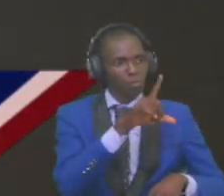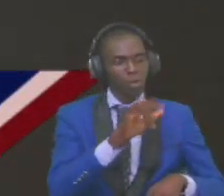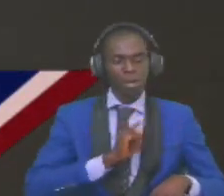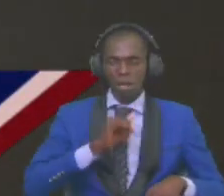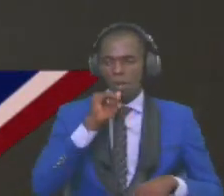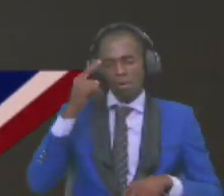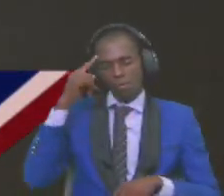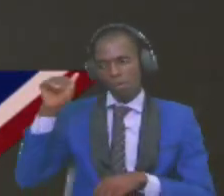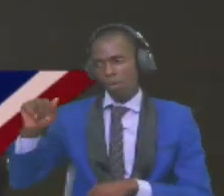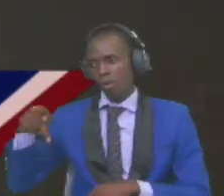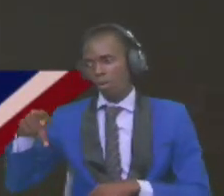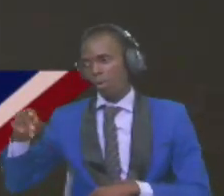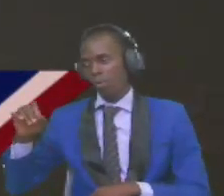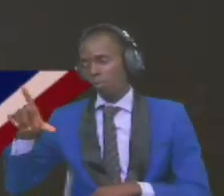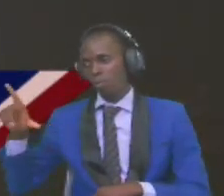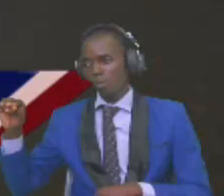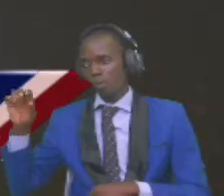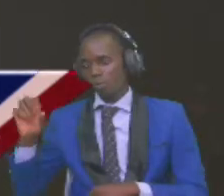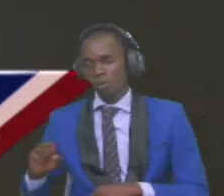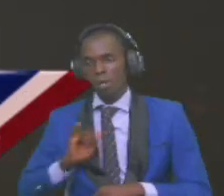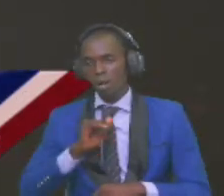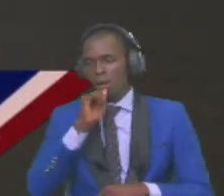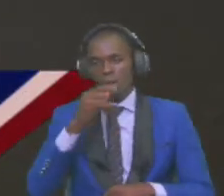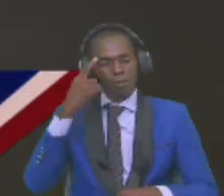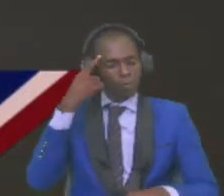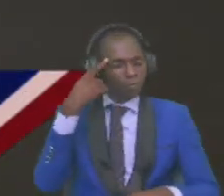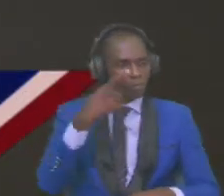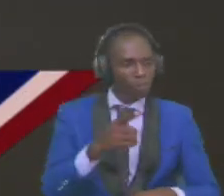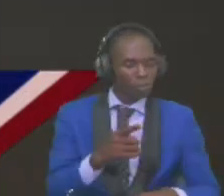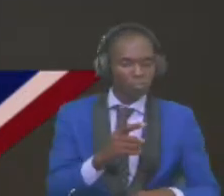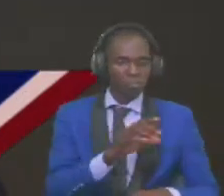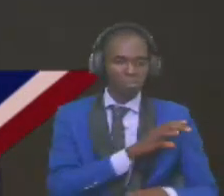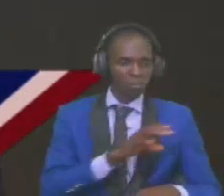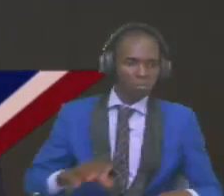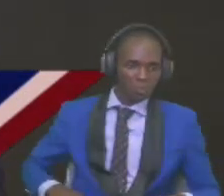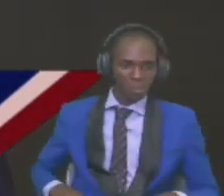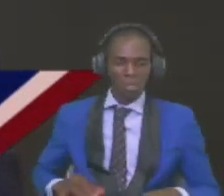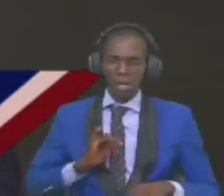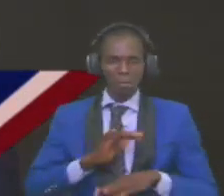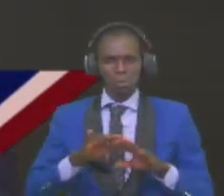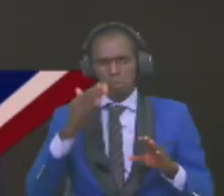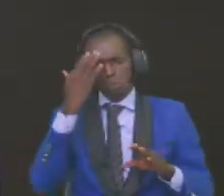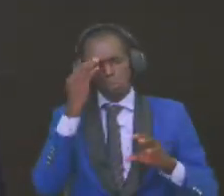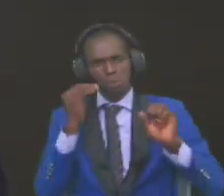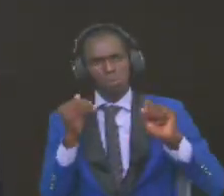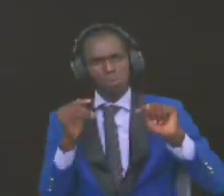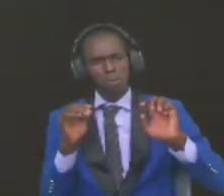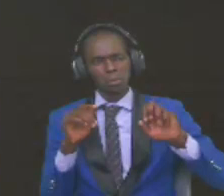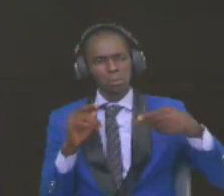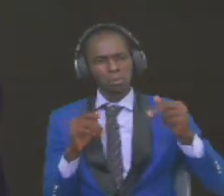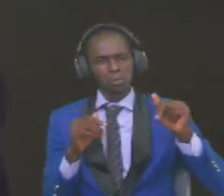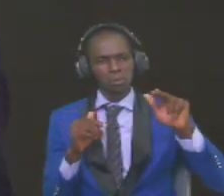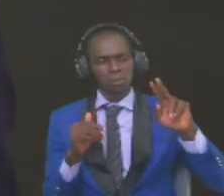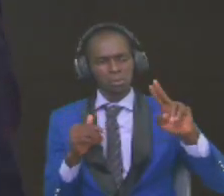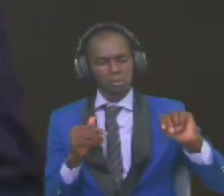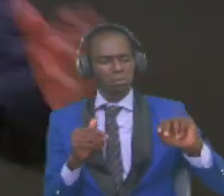sida pour l'eau je suis de ses faces jésus christ non je ne connais pas ce dépanneur je ne connais pas la